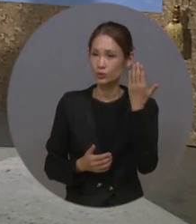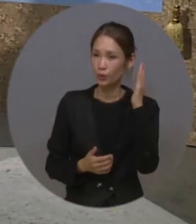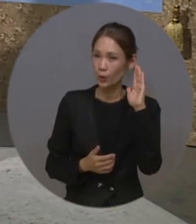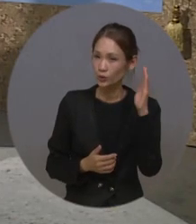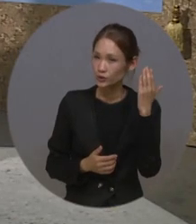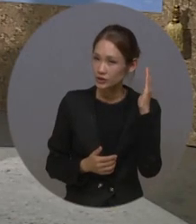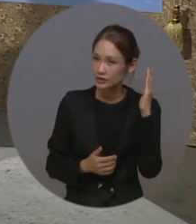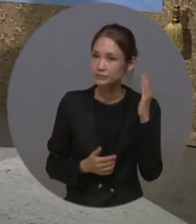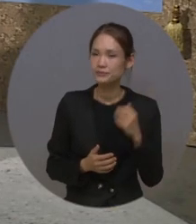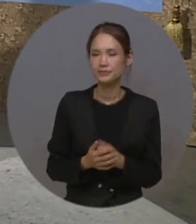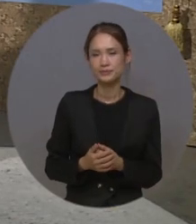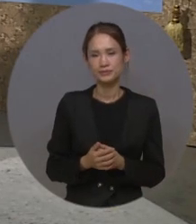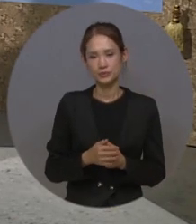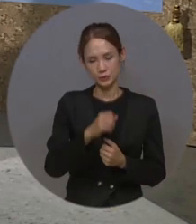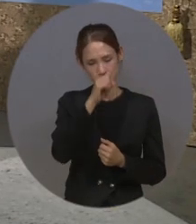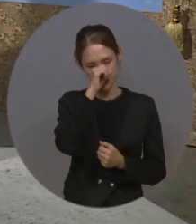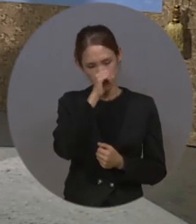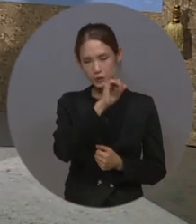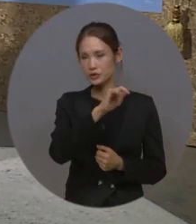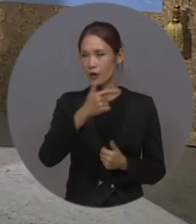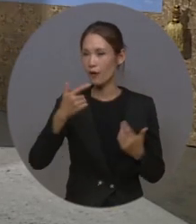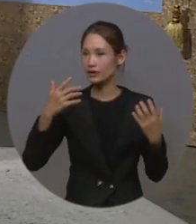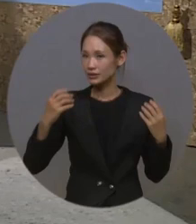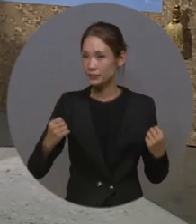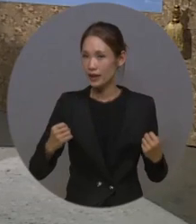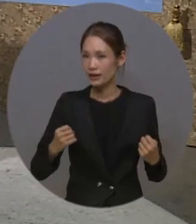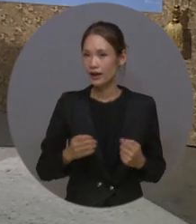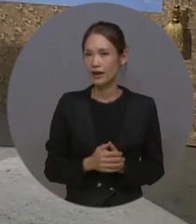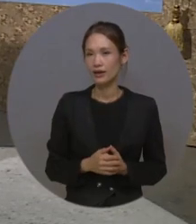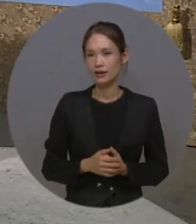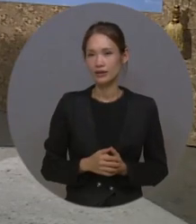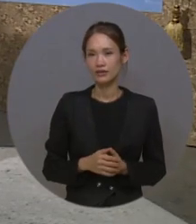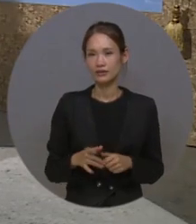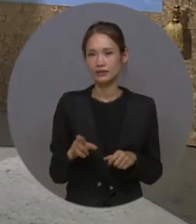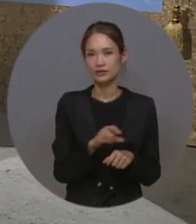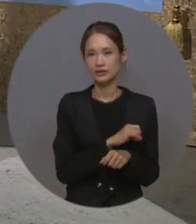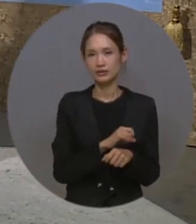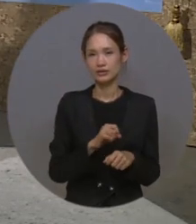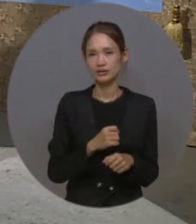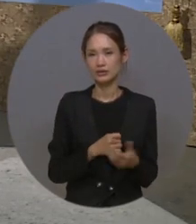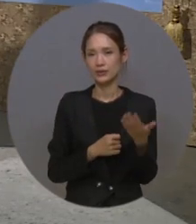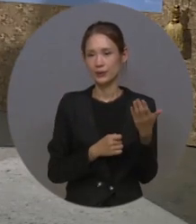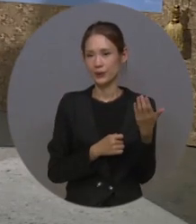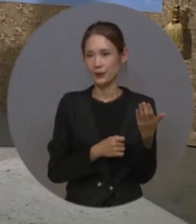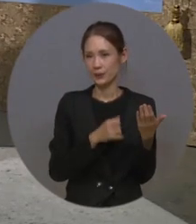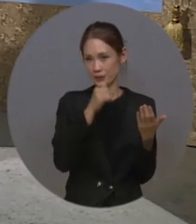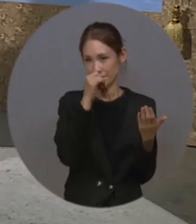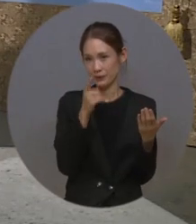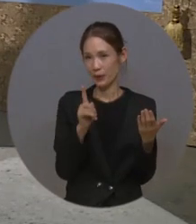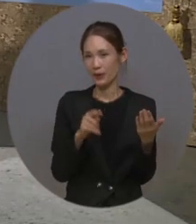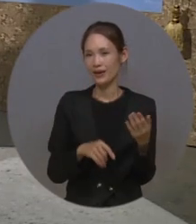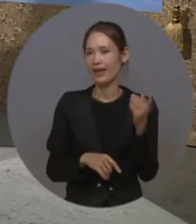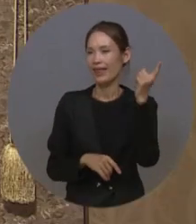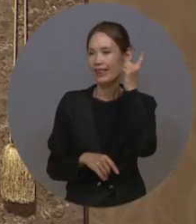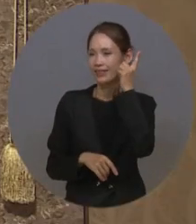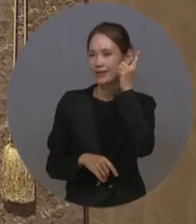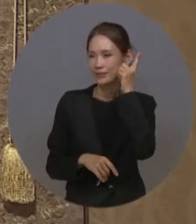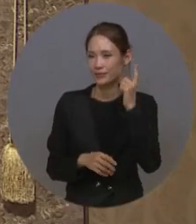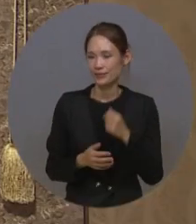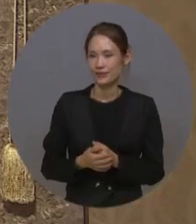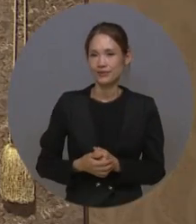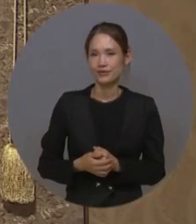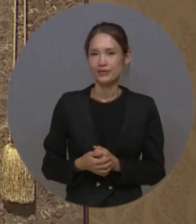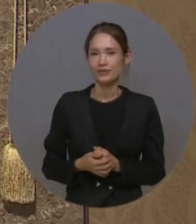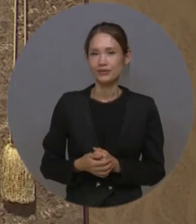되게 좋은 것들 많이 나오잖아요. 예. 특히 요거 있잖아요. 요거 요거. 네. 요거. 핸드폰으로. 네.